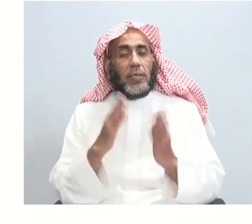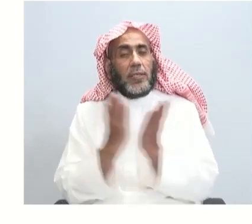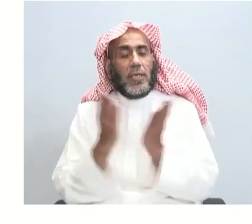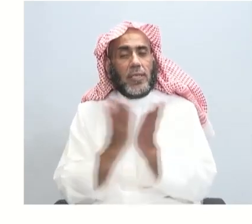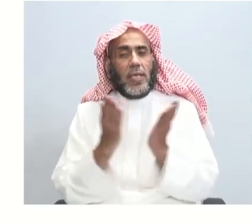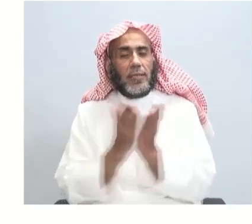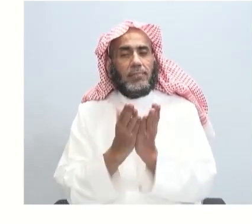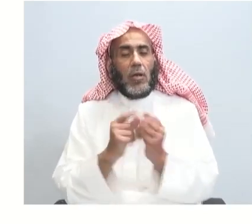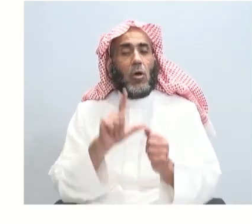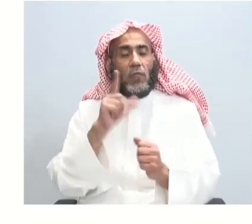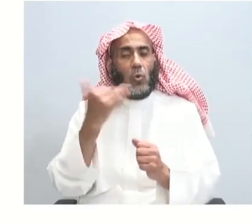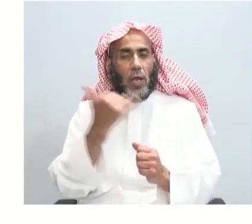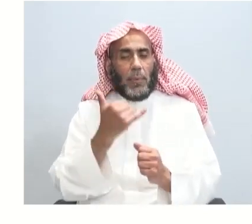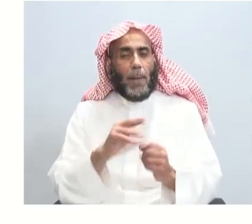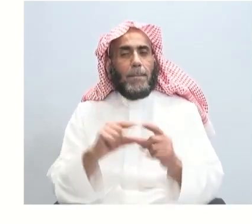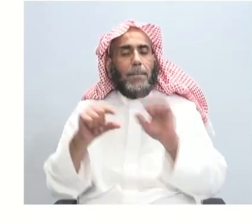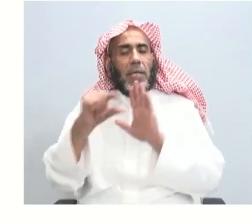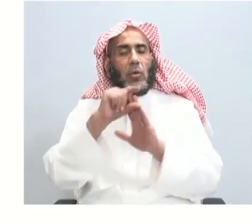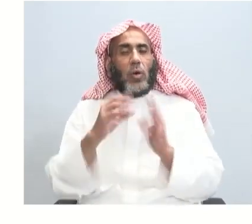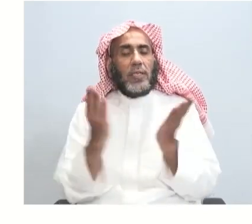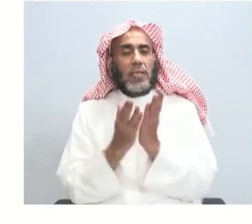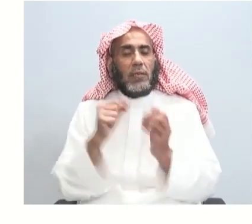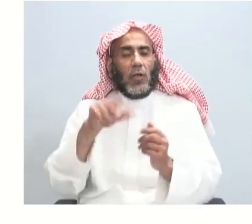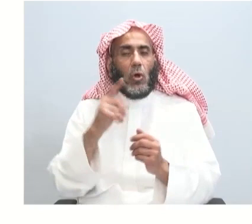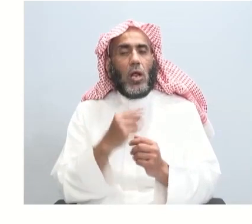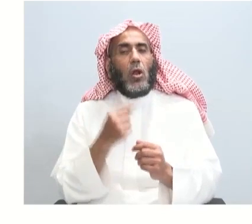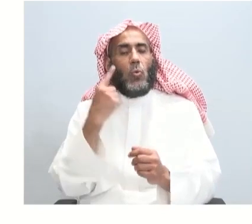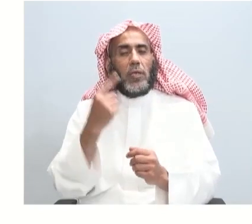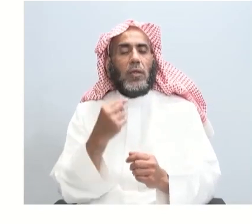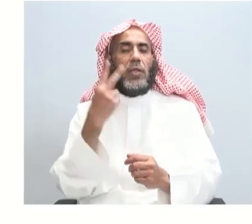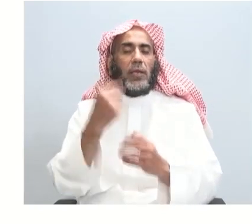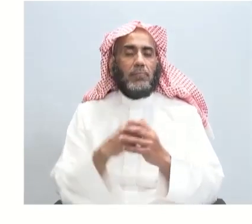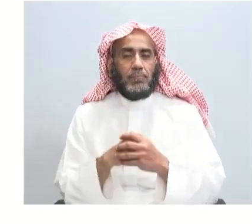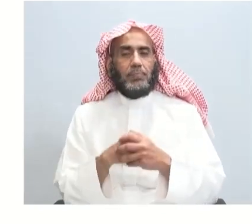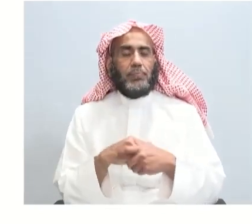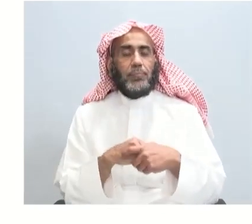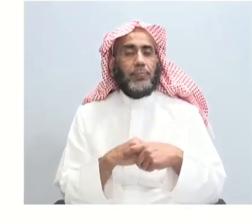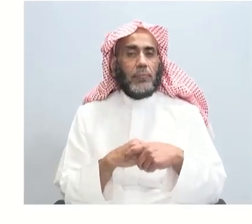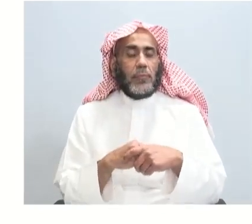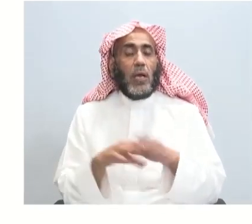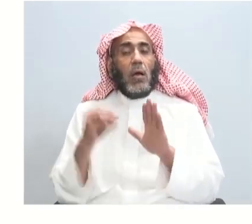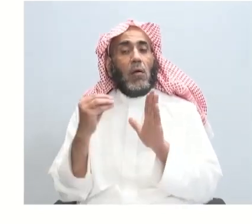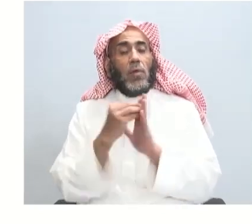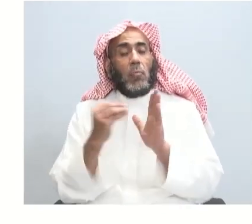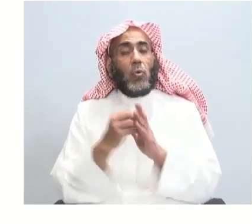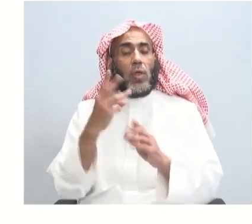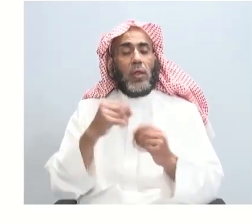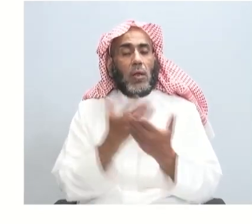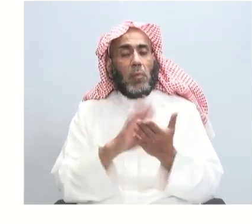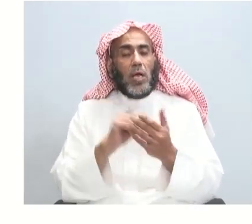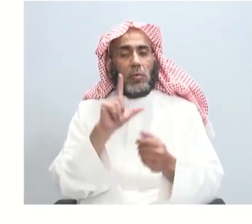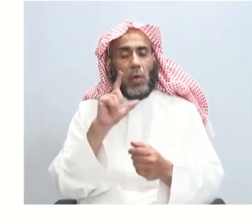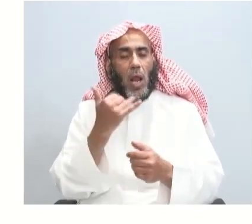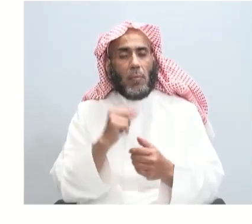دراسات في اللغة العربية بعنوان دراسات في اللغة العربية، الوحدة الثانية. في الموضوع الثالث المعاجم